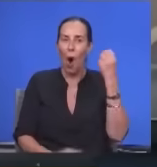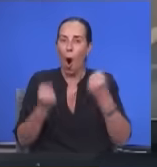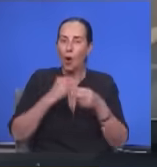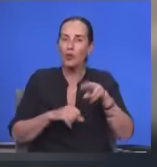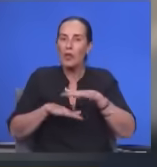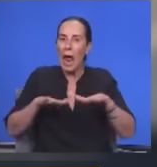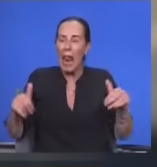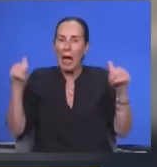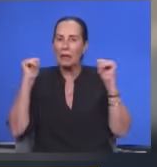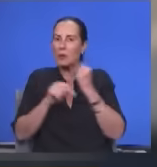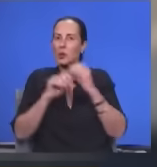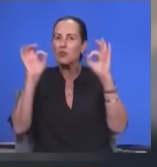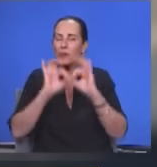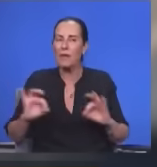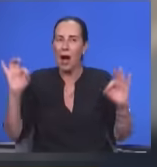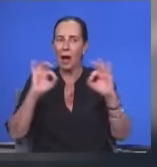חפים מפשע.